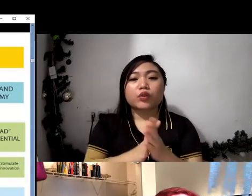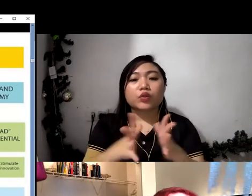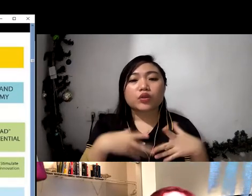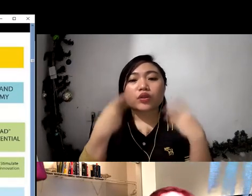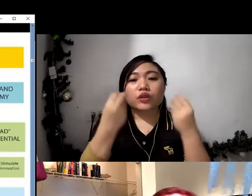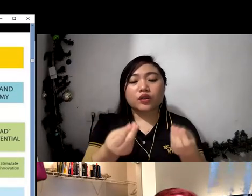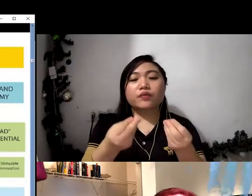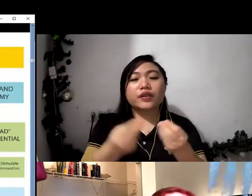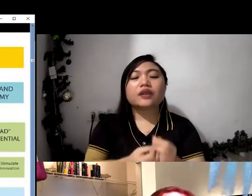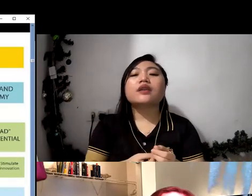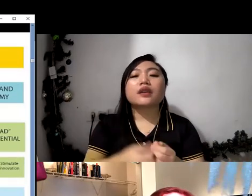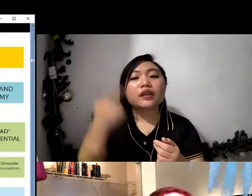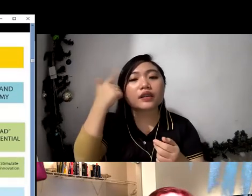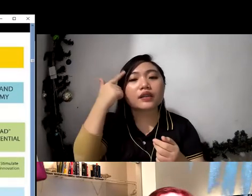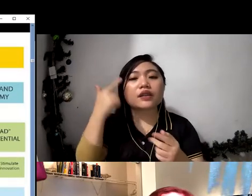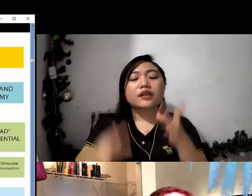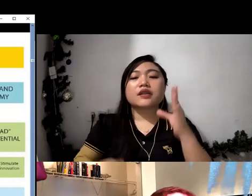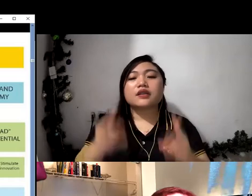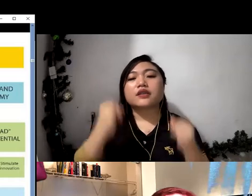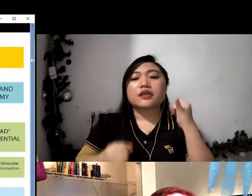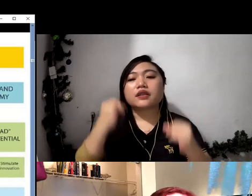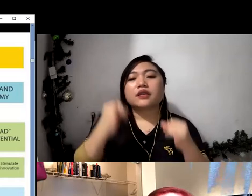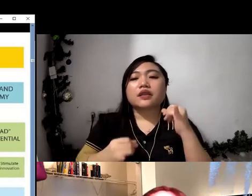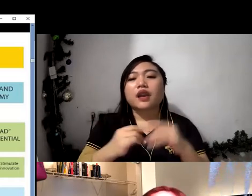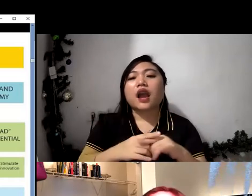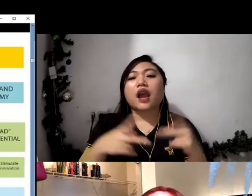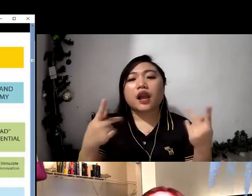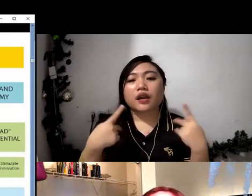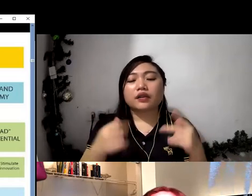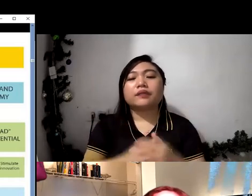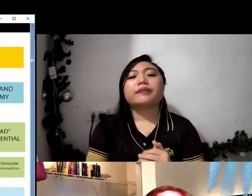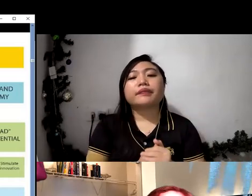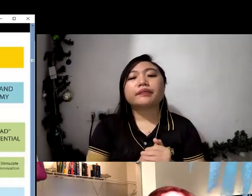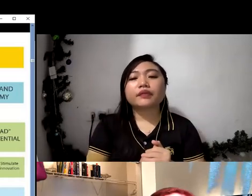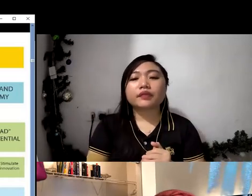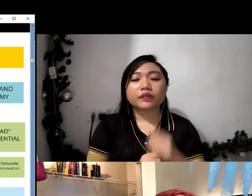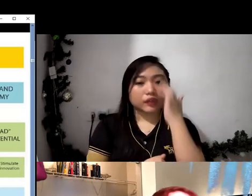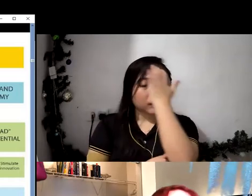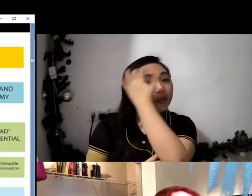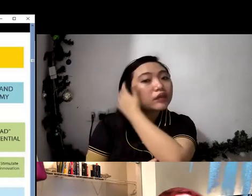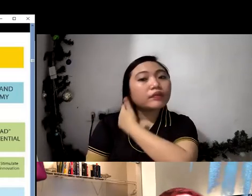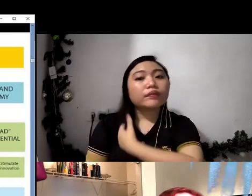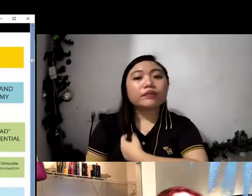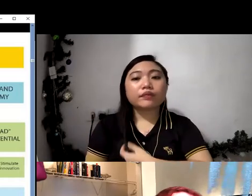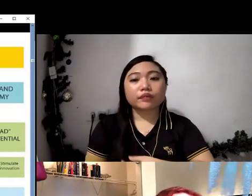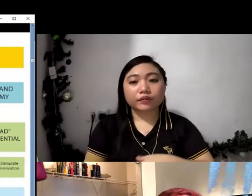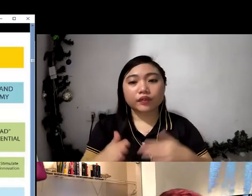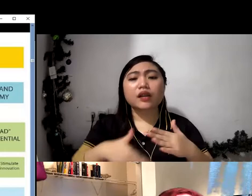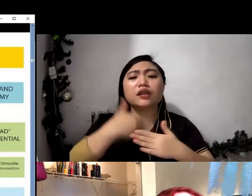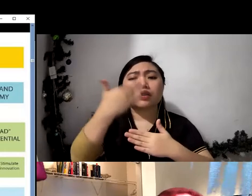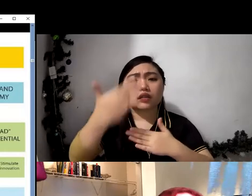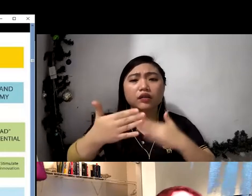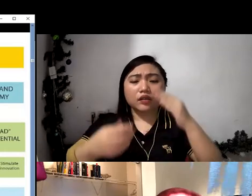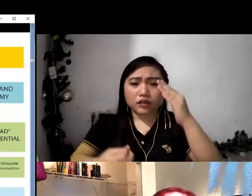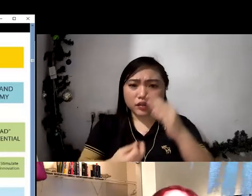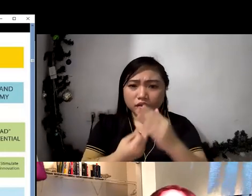gender justice, climate justice, so yung mga klase ng mga ganung inequities, no. And then yung patuloy na pag-unlad, increasing